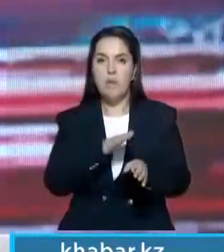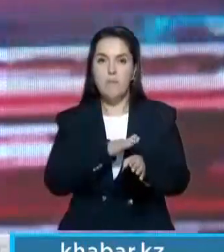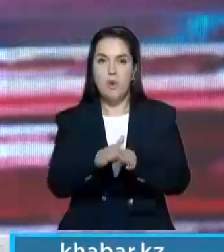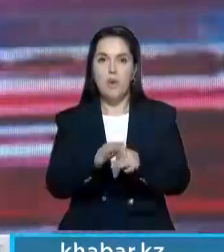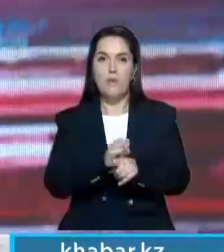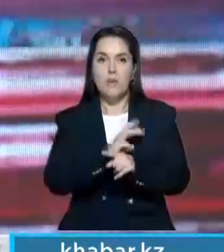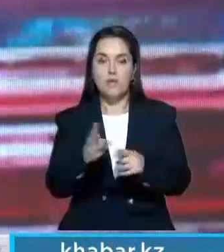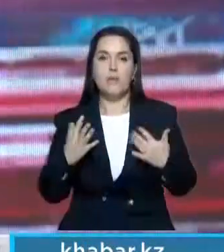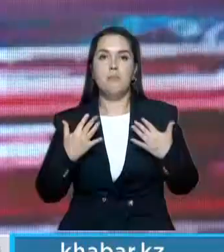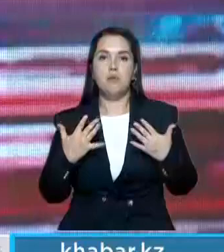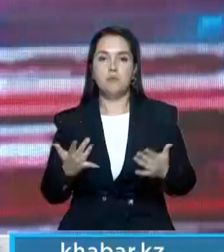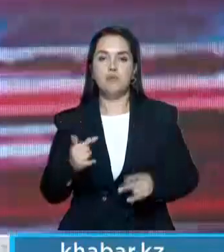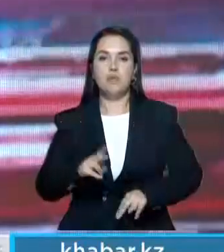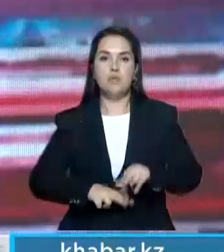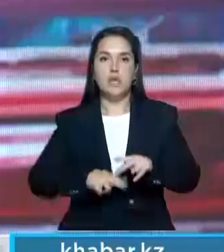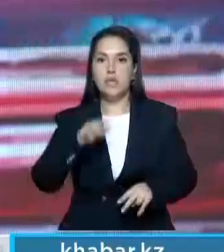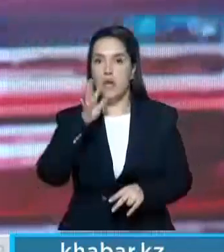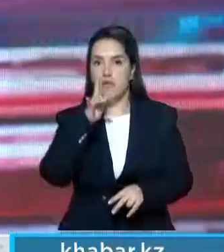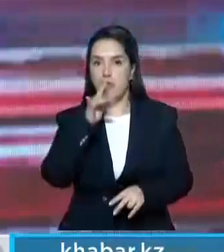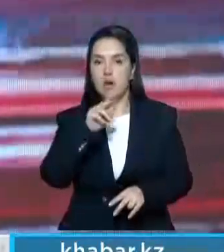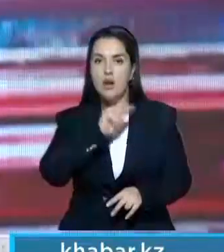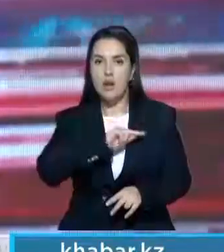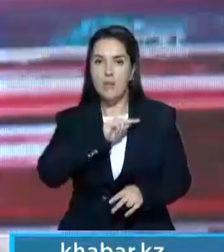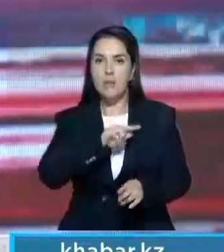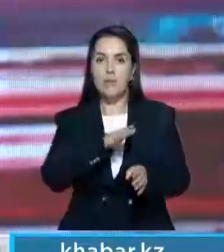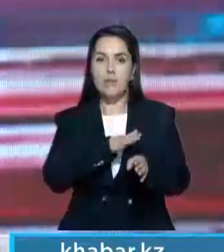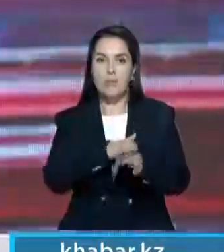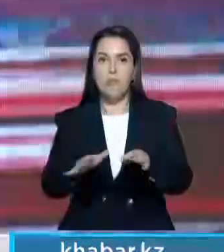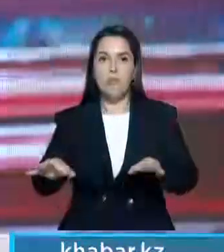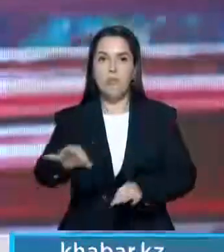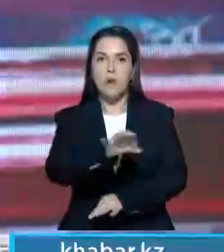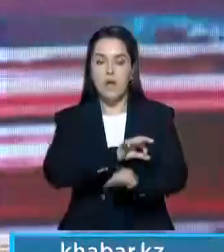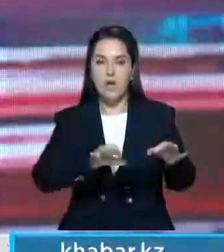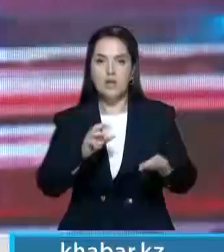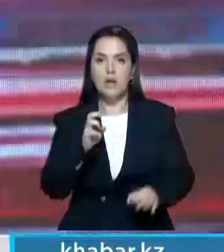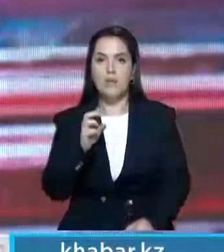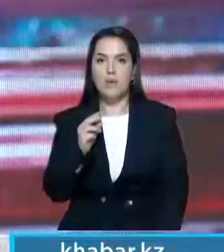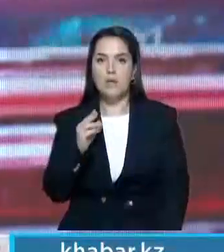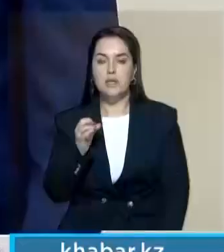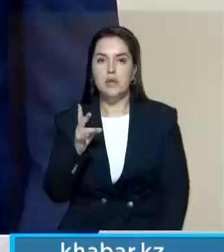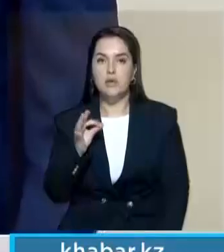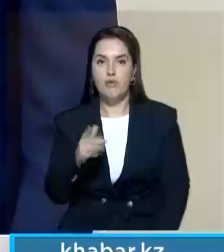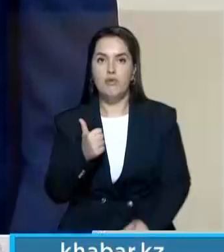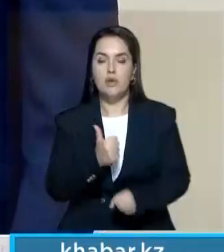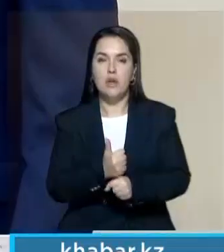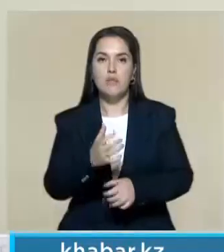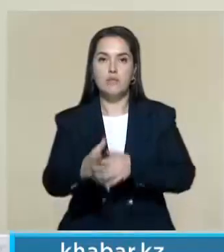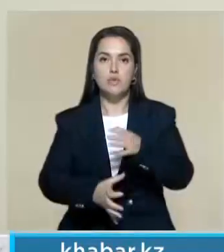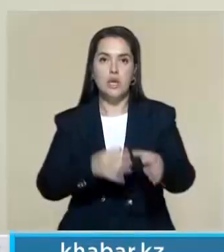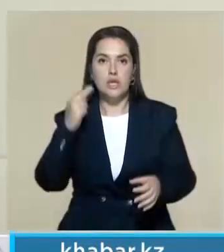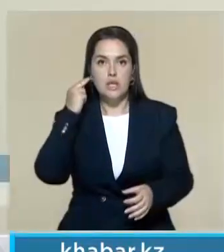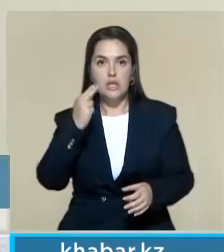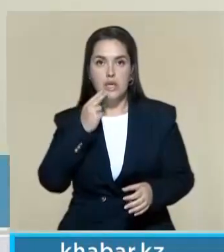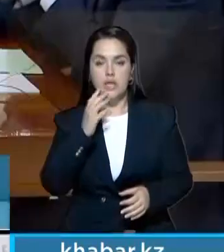потребность в разгар строительного сезона работы уже идут полным ходом проект обсудил Жас бектенов и глава международной китайской корпорации Сити